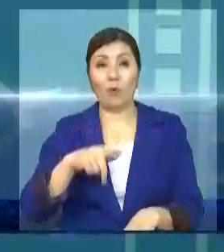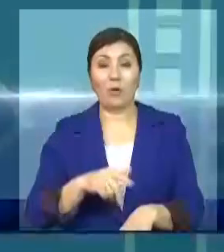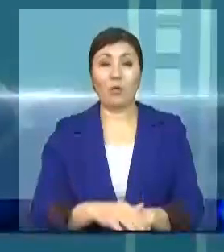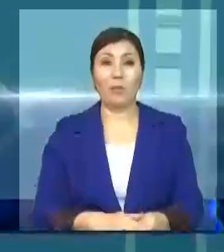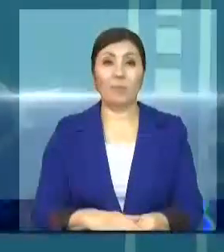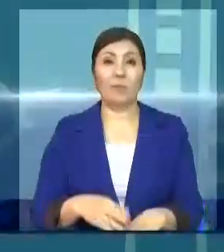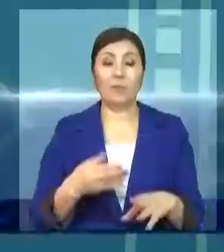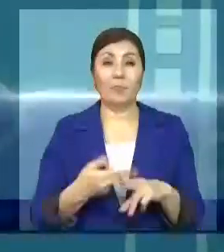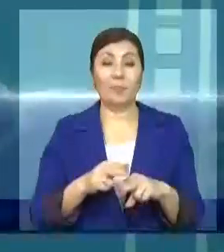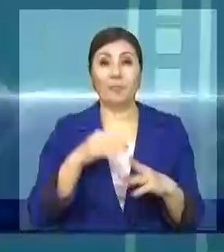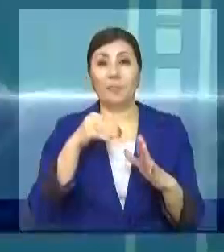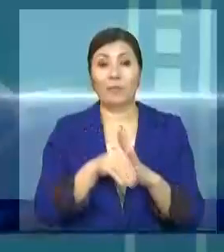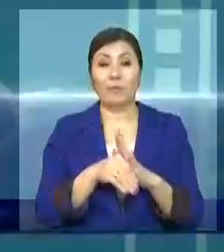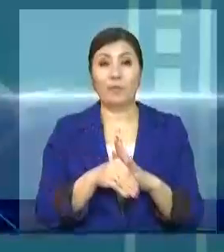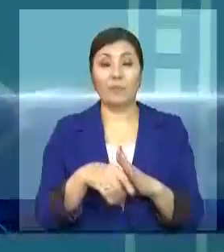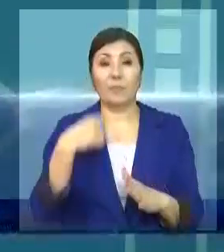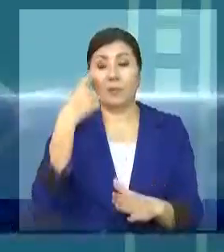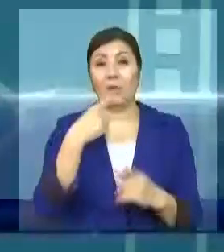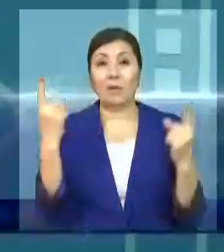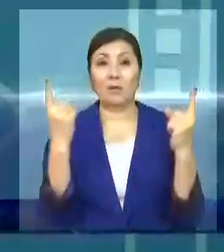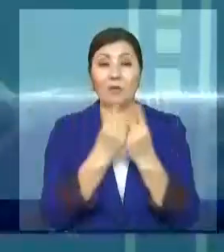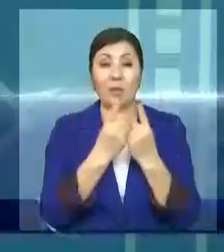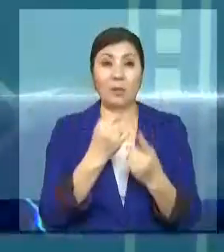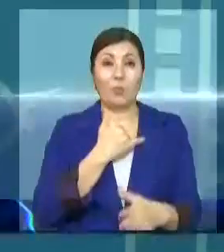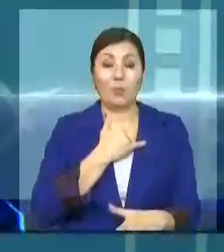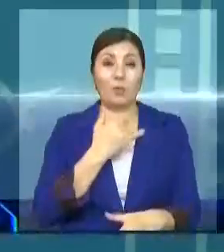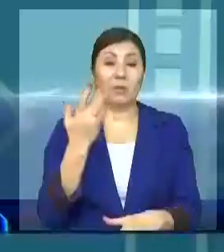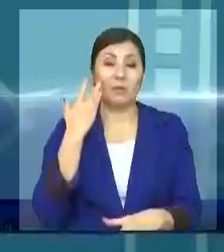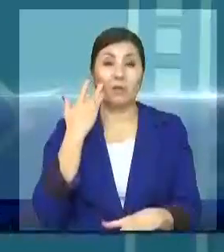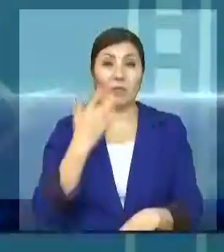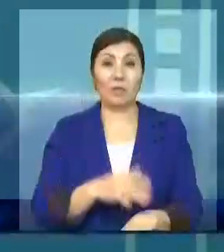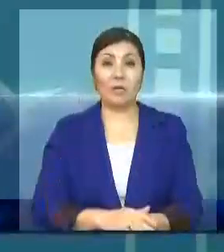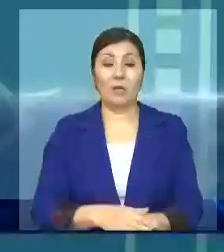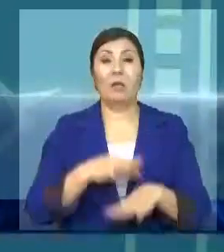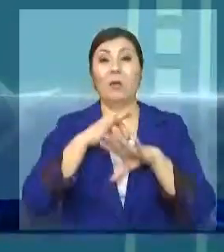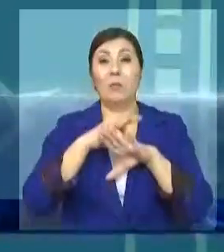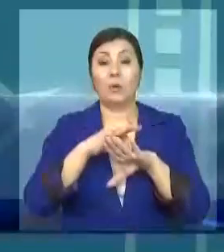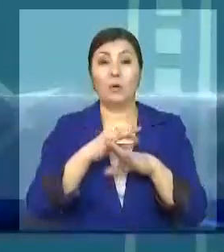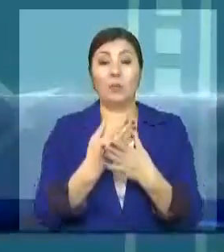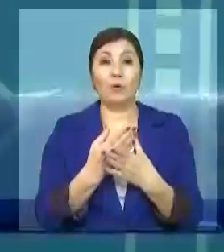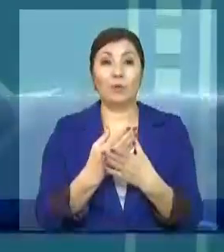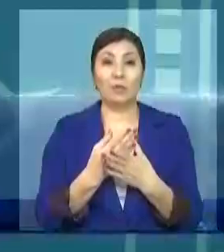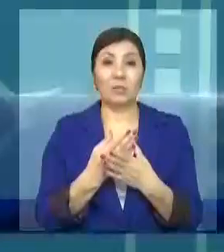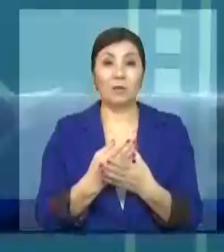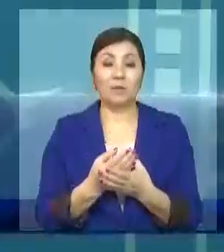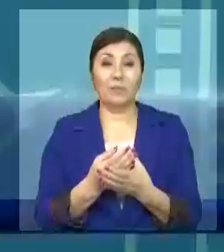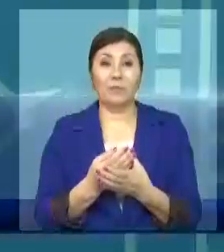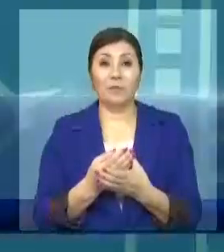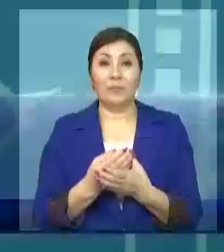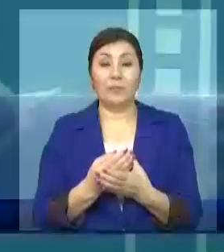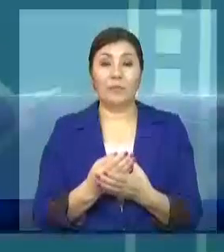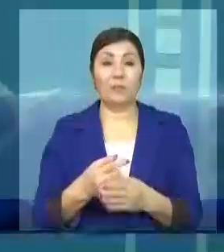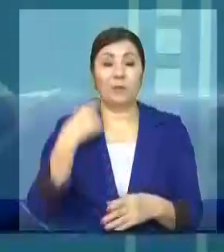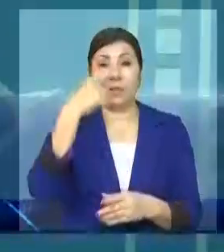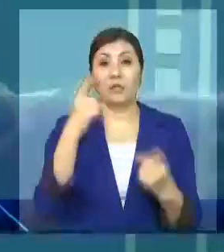Вот в рамках личного приема у нас на постоянной основе проводится прокурором области. Личный